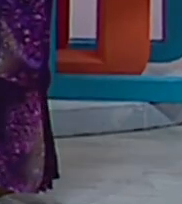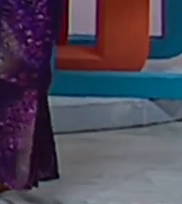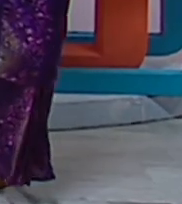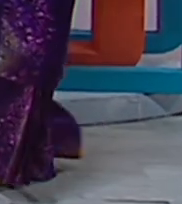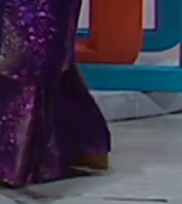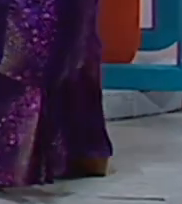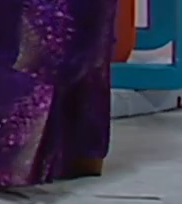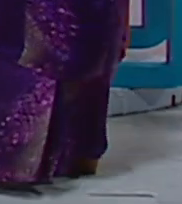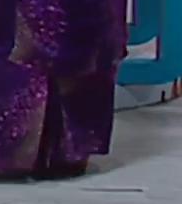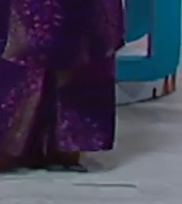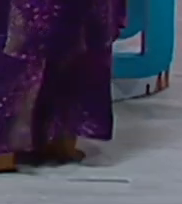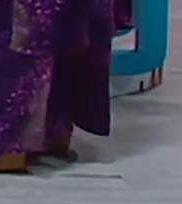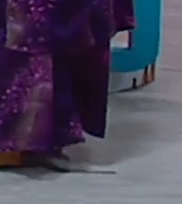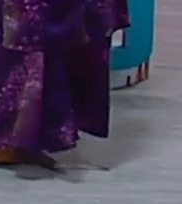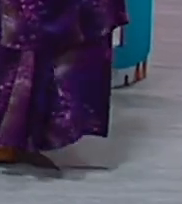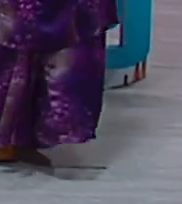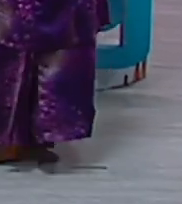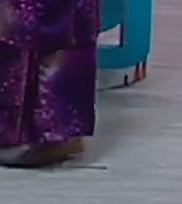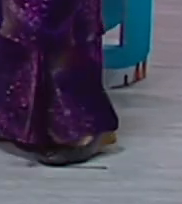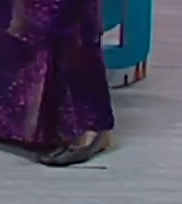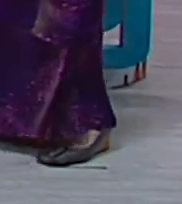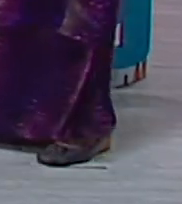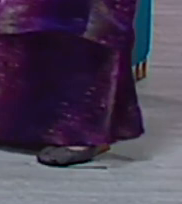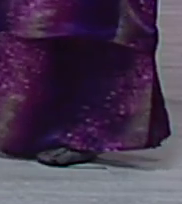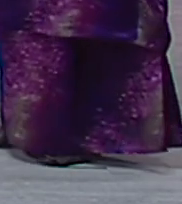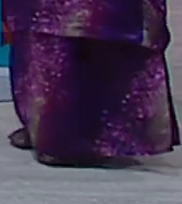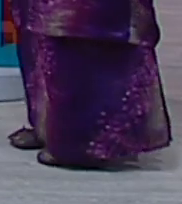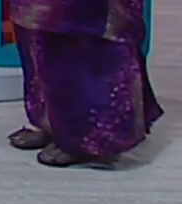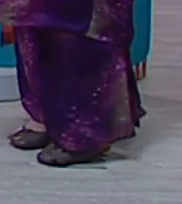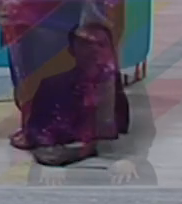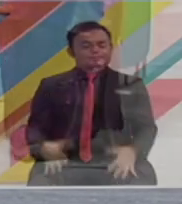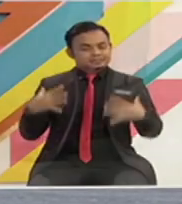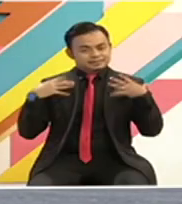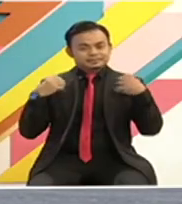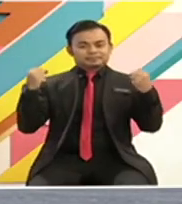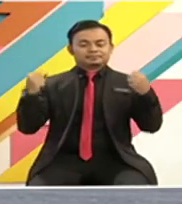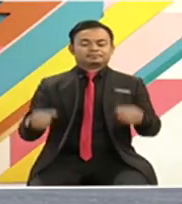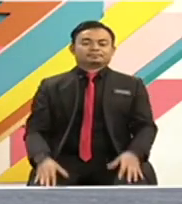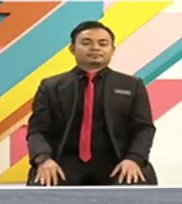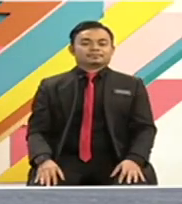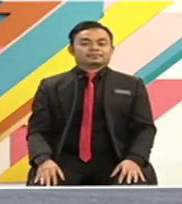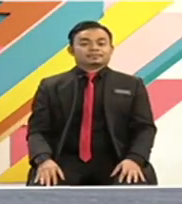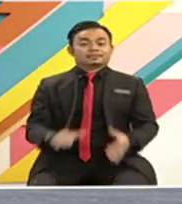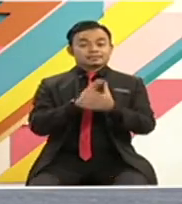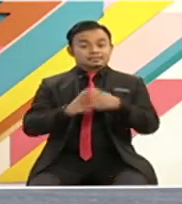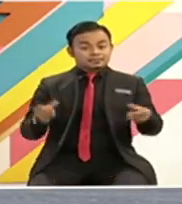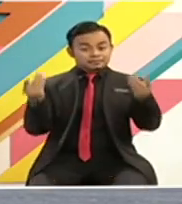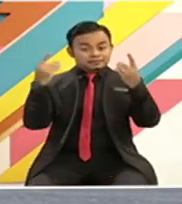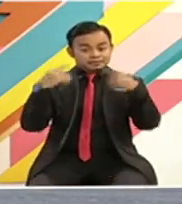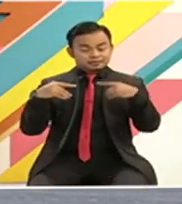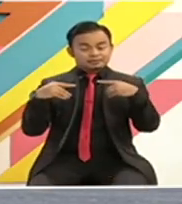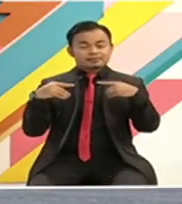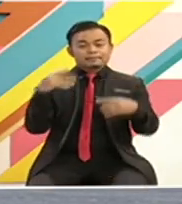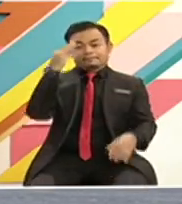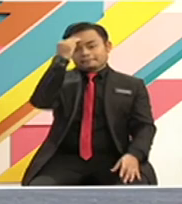lonceng Okay Teguh Apa kabar Cikgu Alhamdulillah sehat kisah datang ke rancangan baedi